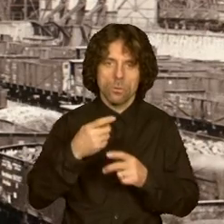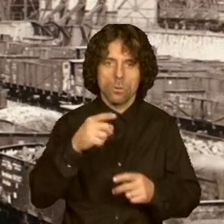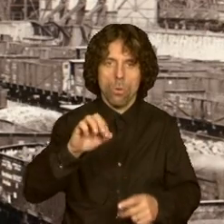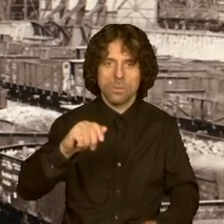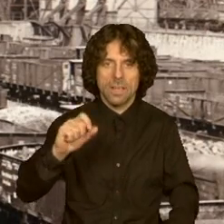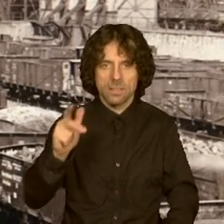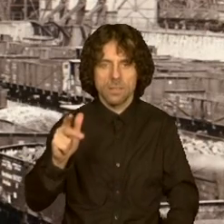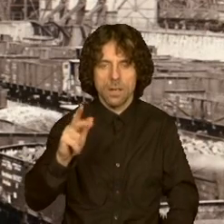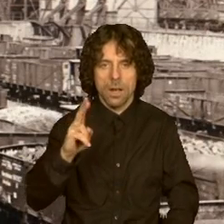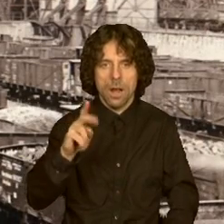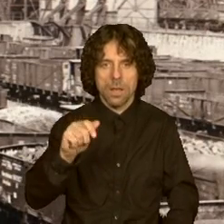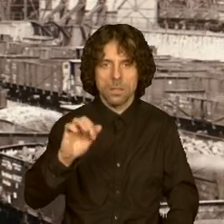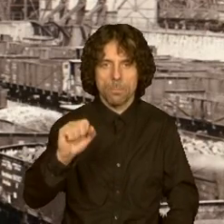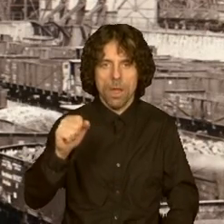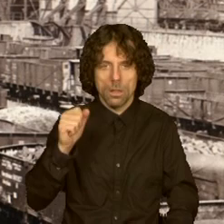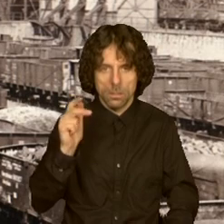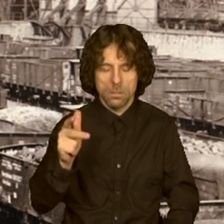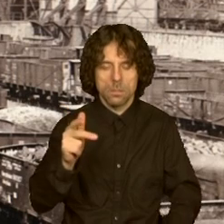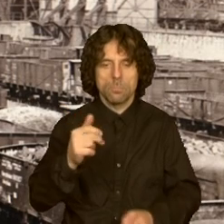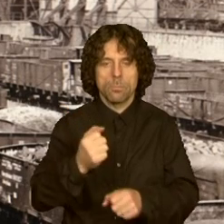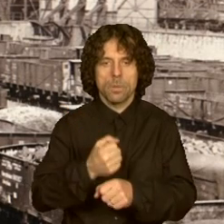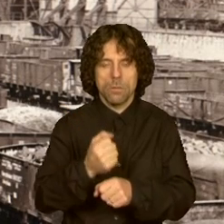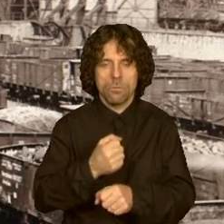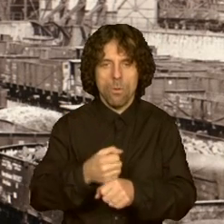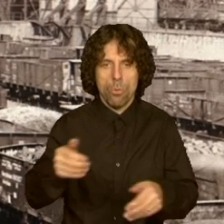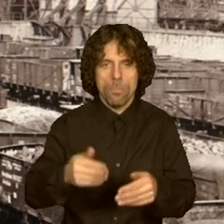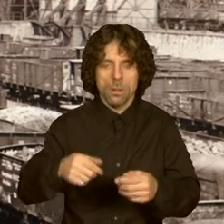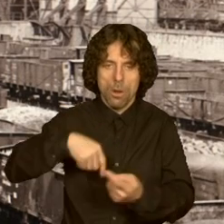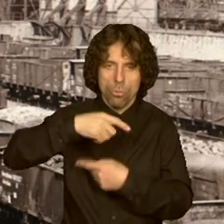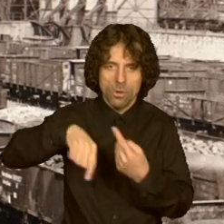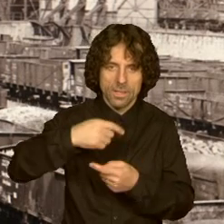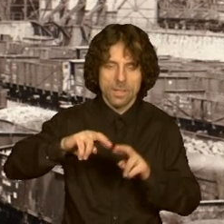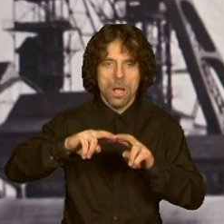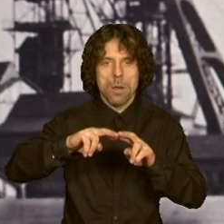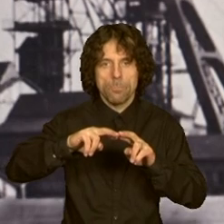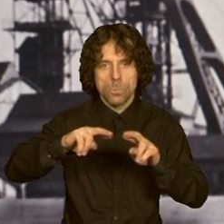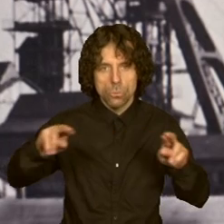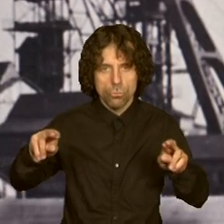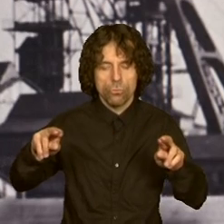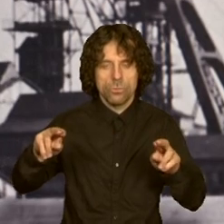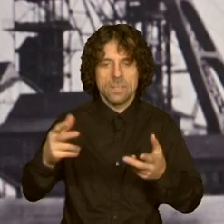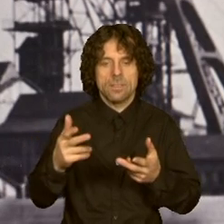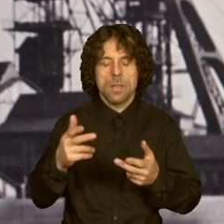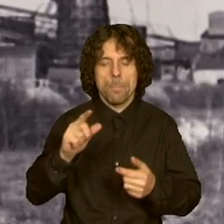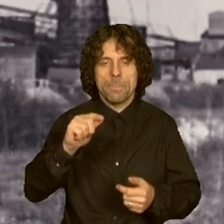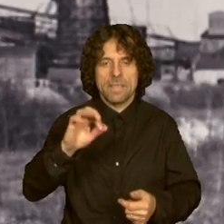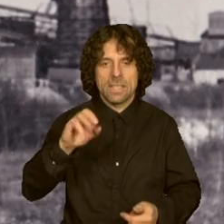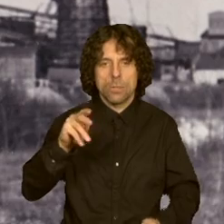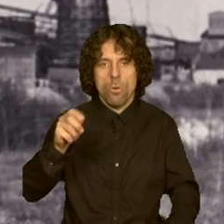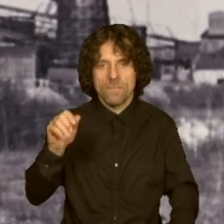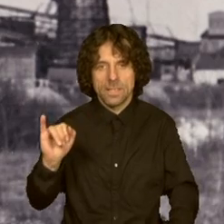powrocie z Doniecka Kasperlik pracował na kopalniach Rokitnica, Mikulczyce